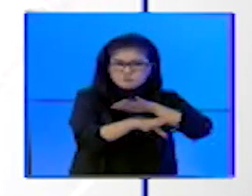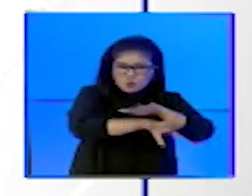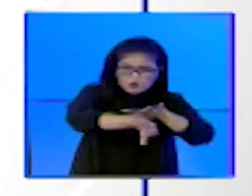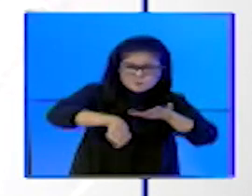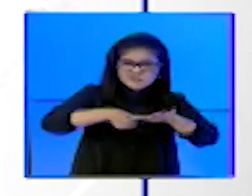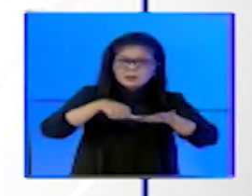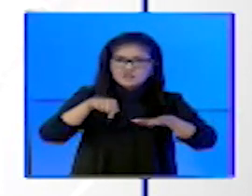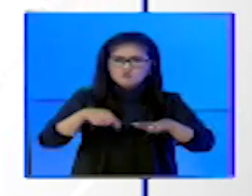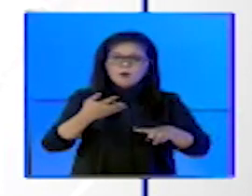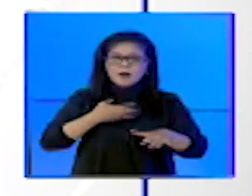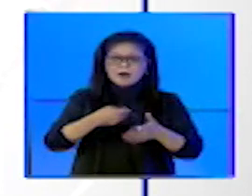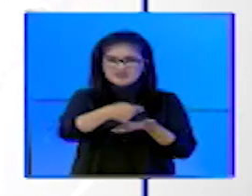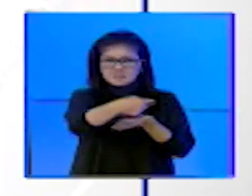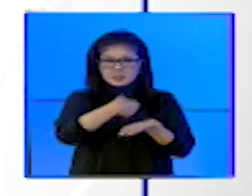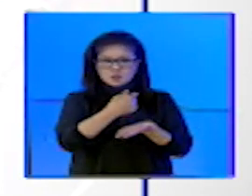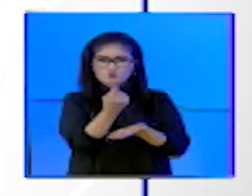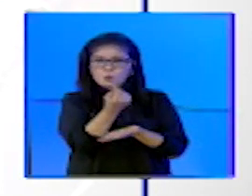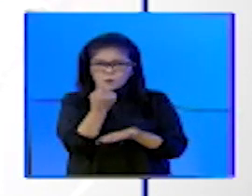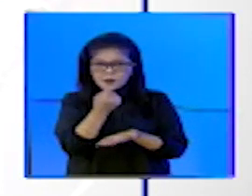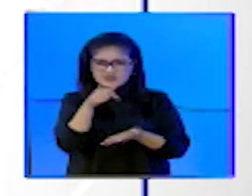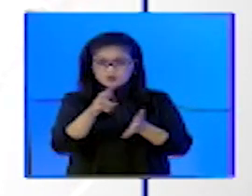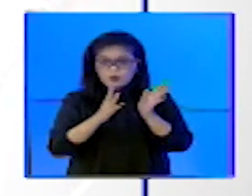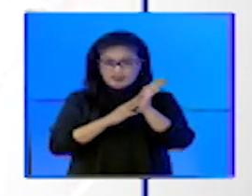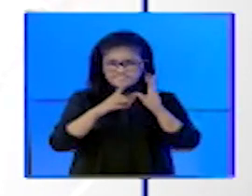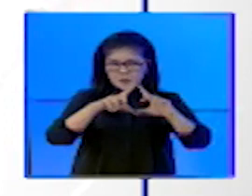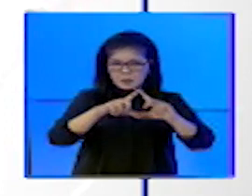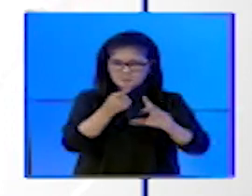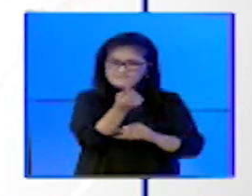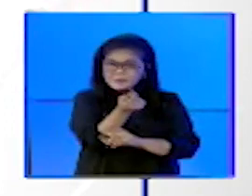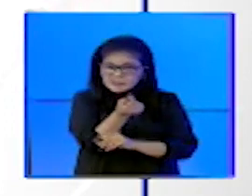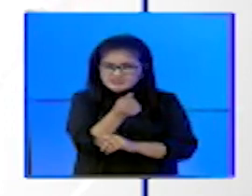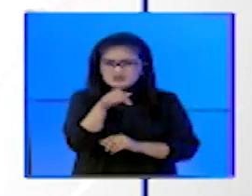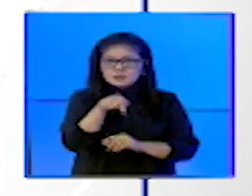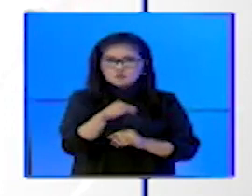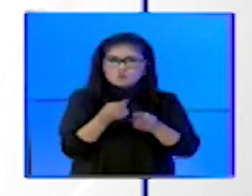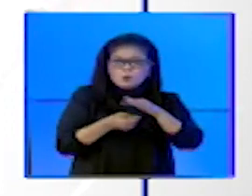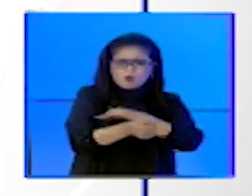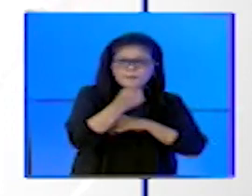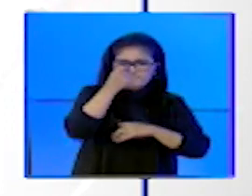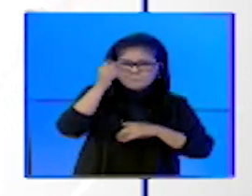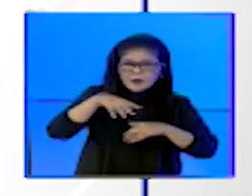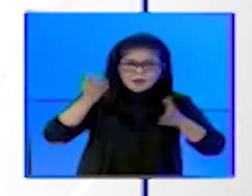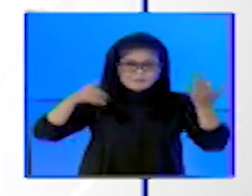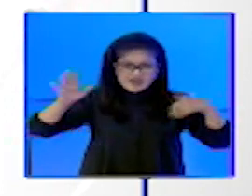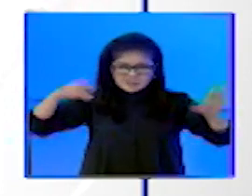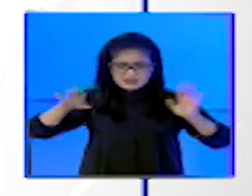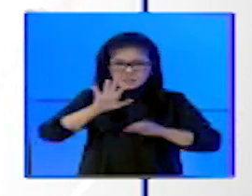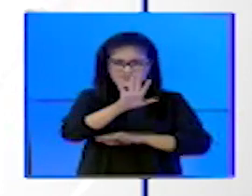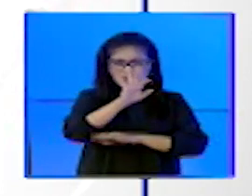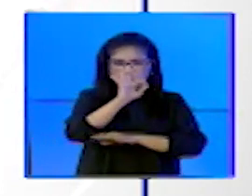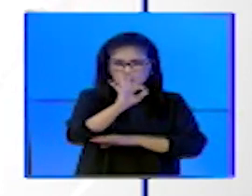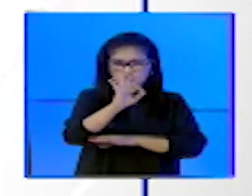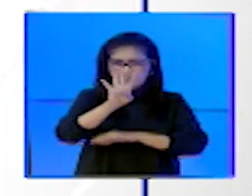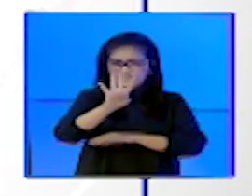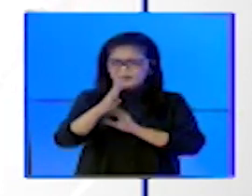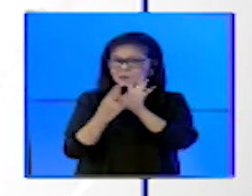Bank Bali. MA memerintahkan dana yang disimpan di rekening dana penampungan Bank Bali sebesar 546 miliar rupiah